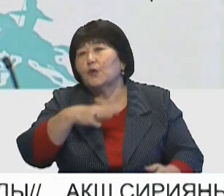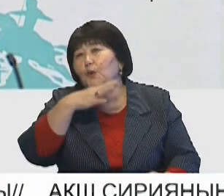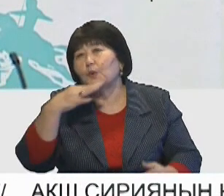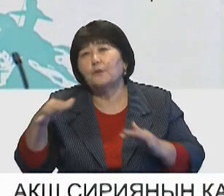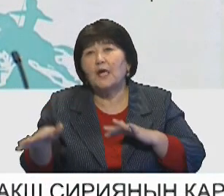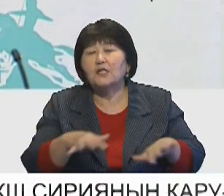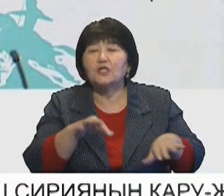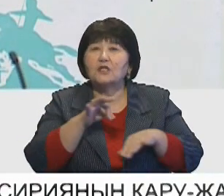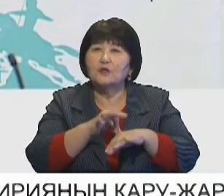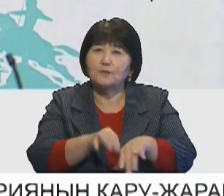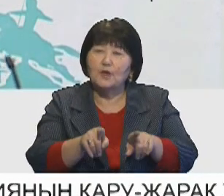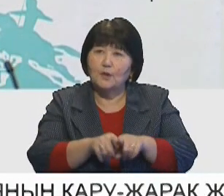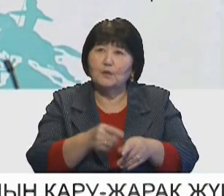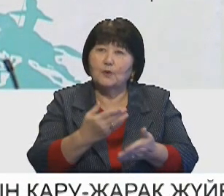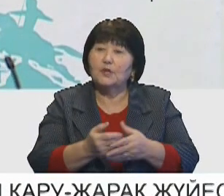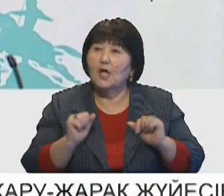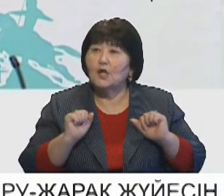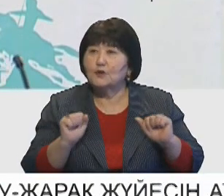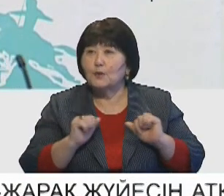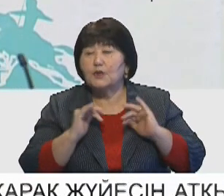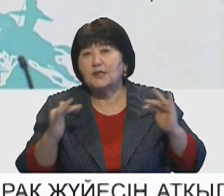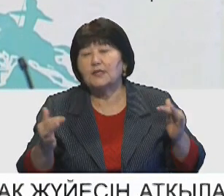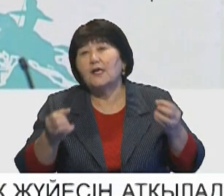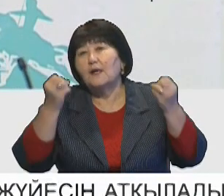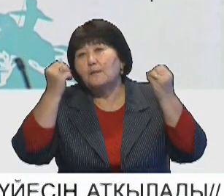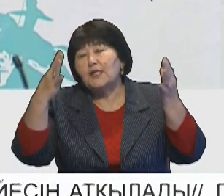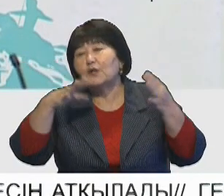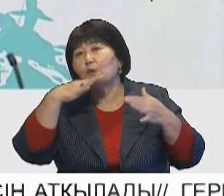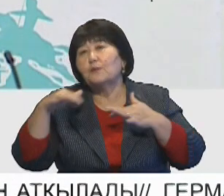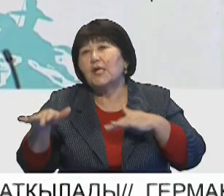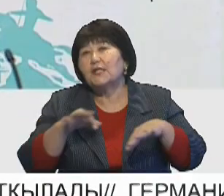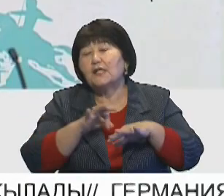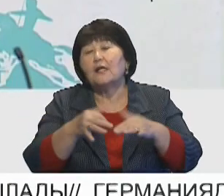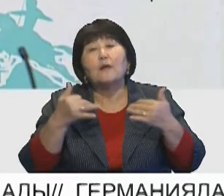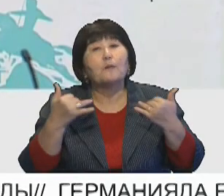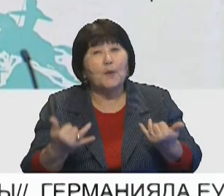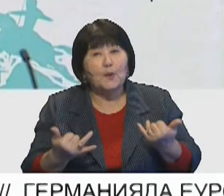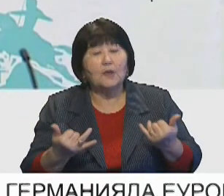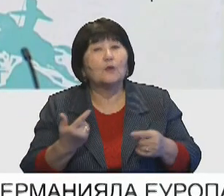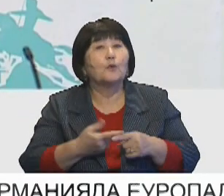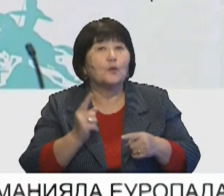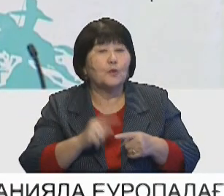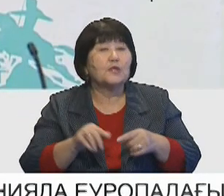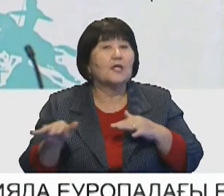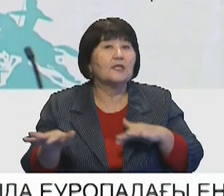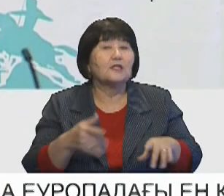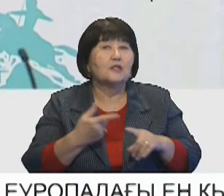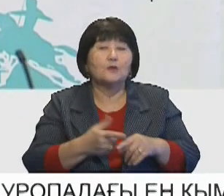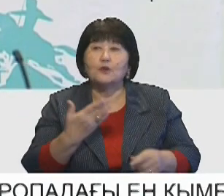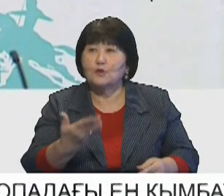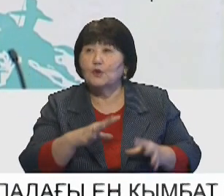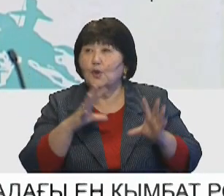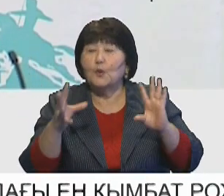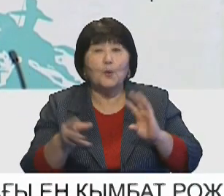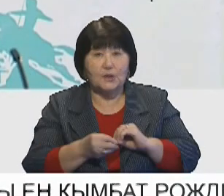іс-шаралар ұйымдастырып, оның жаңа ішінде кеше спорттық іс-шаралар бар, мәдени көпшілік іс-шаралар бар. Міне бүгінгі осы іс-шара осының соның барын